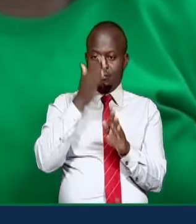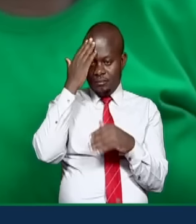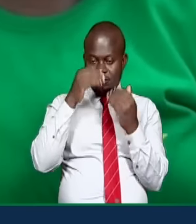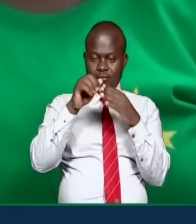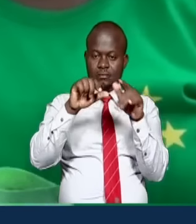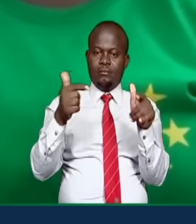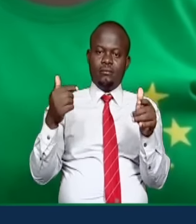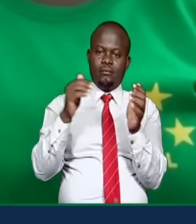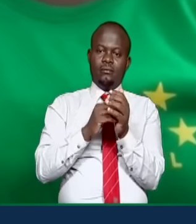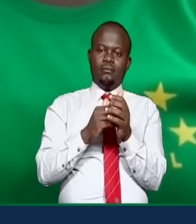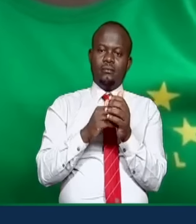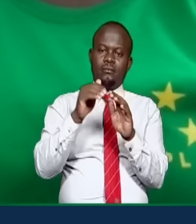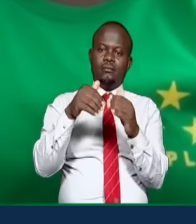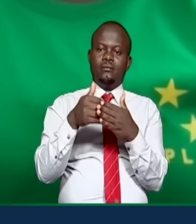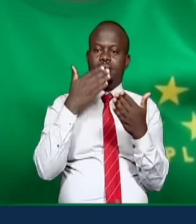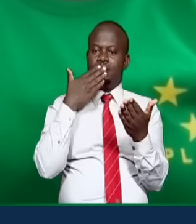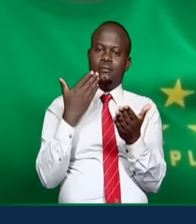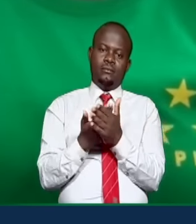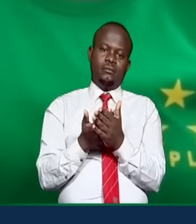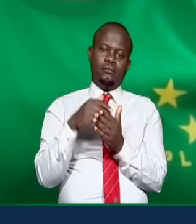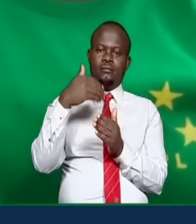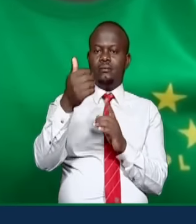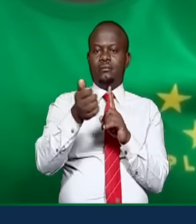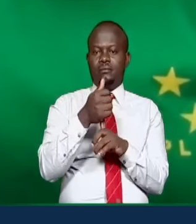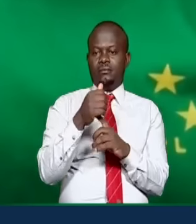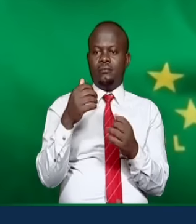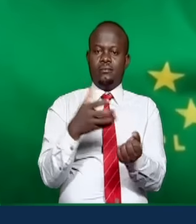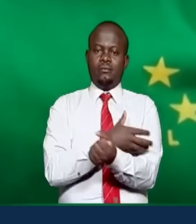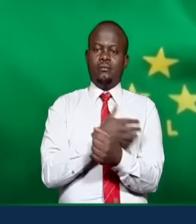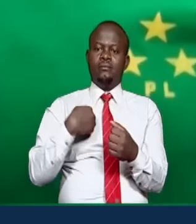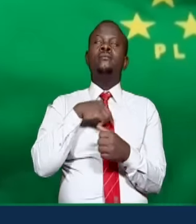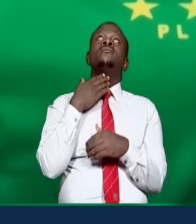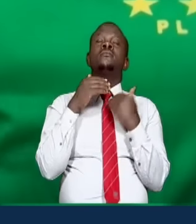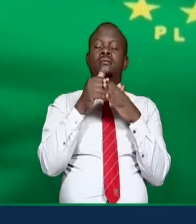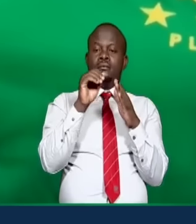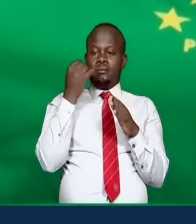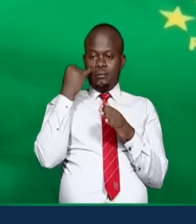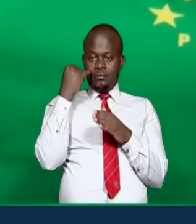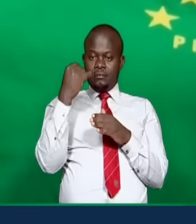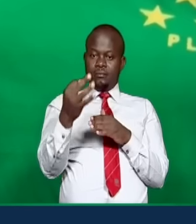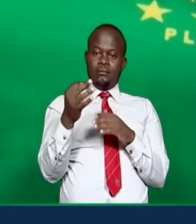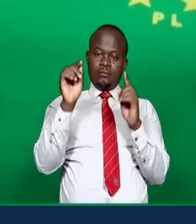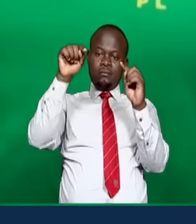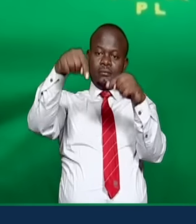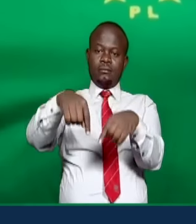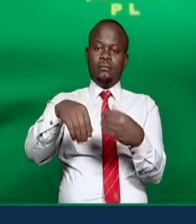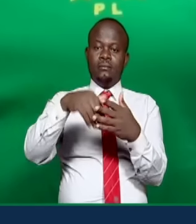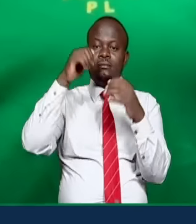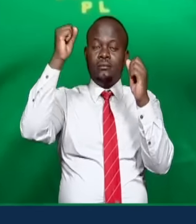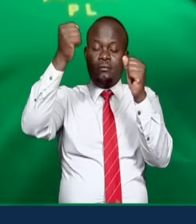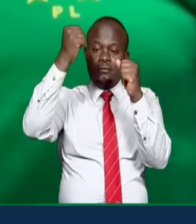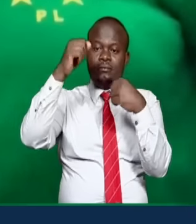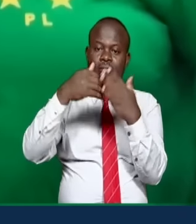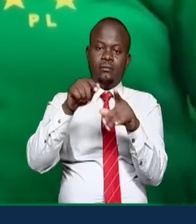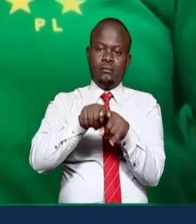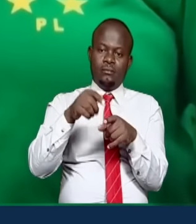biyaga, ndetse n'imihingire myiza tugenda tugira imbaraga. Turifuza yuko nimba baje kwiyamamaza nk'uku